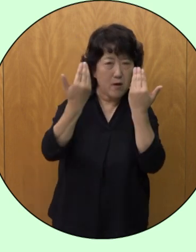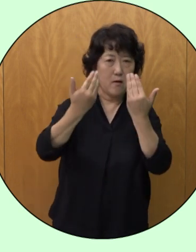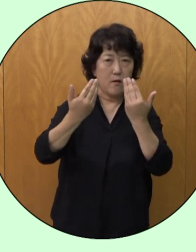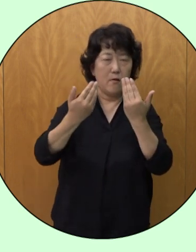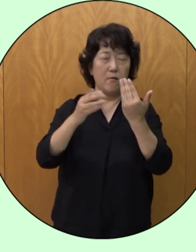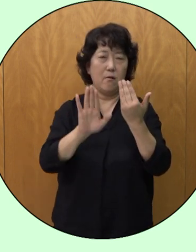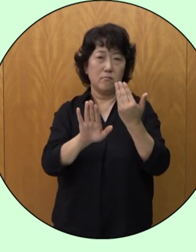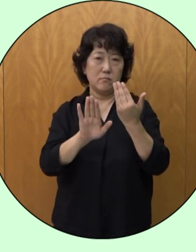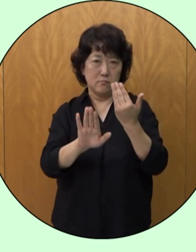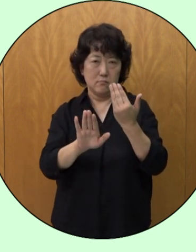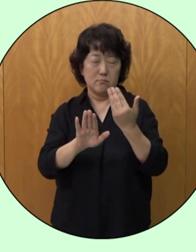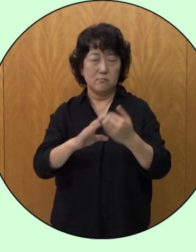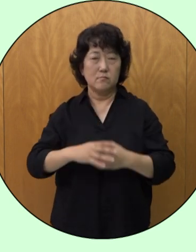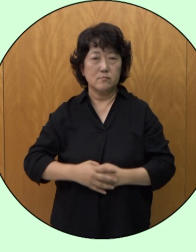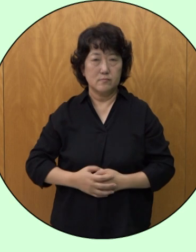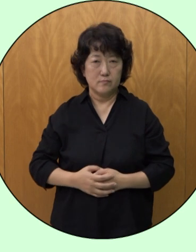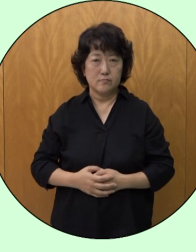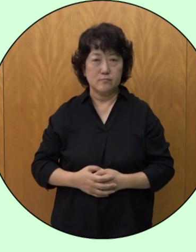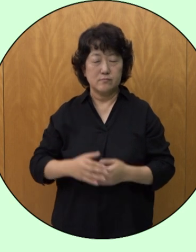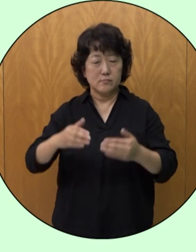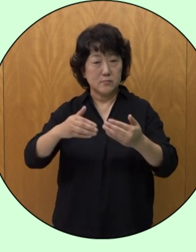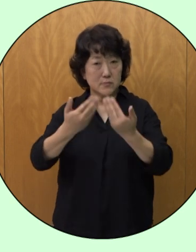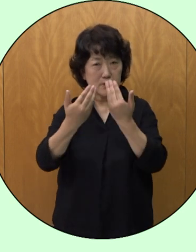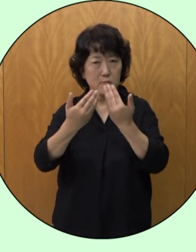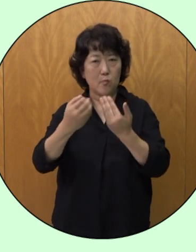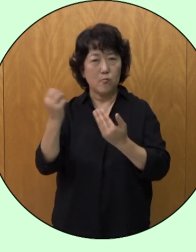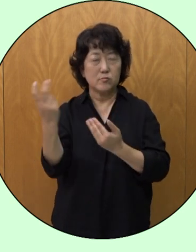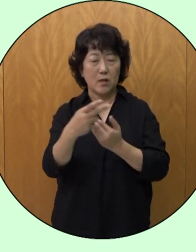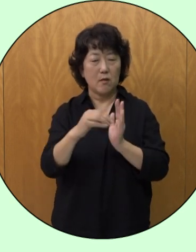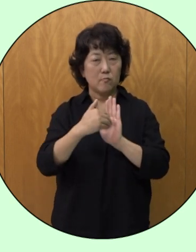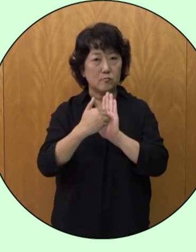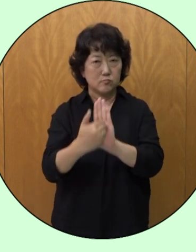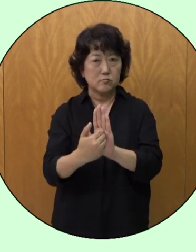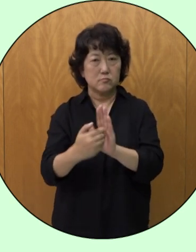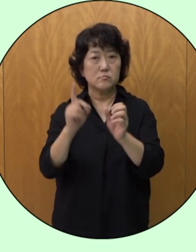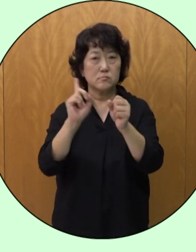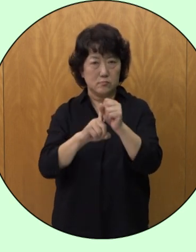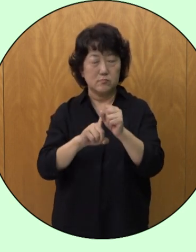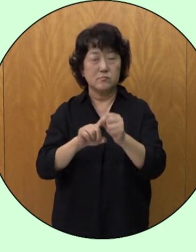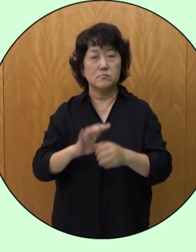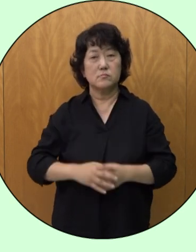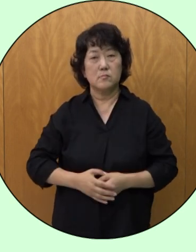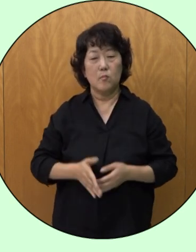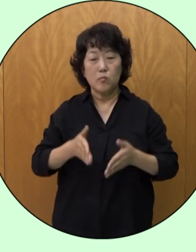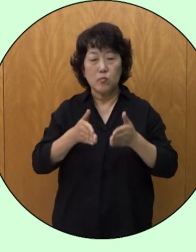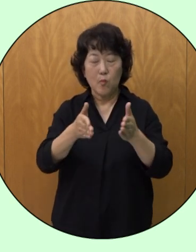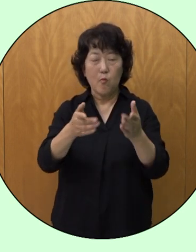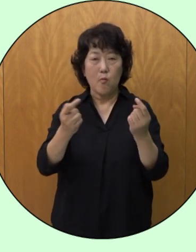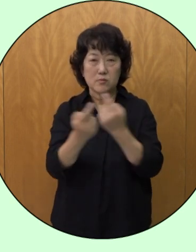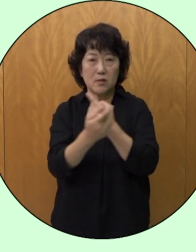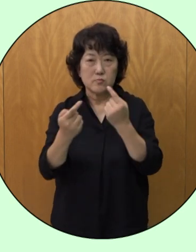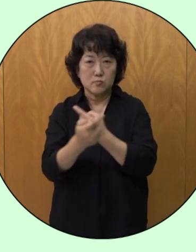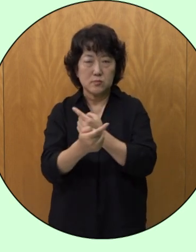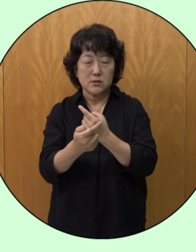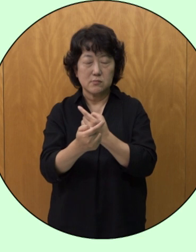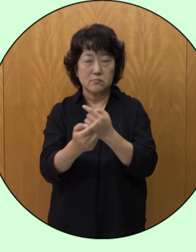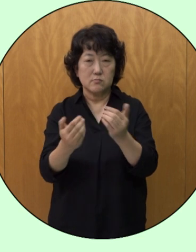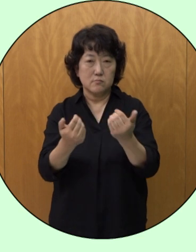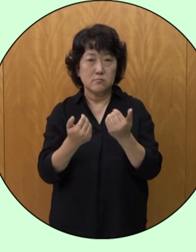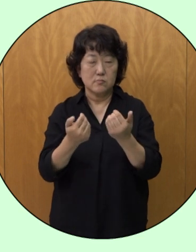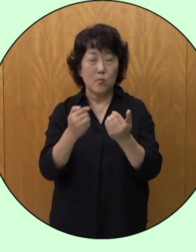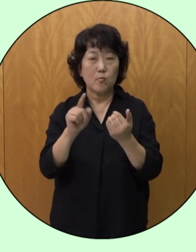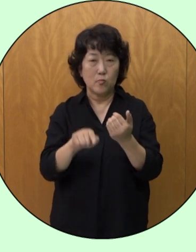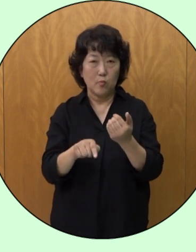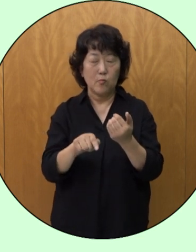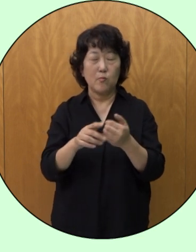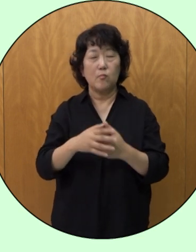ましい事故がありました。事故の再発を防ぐため、道路設備の改修などを進めるのと